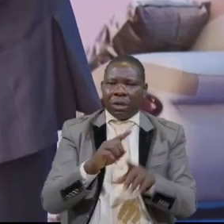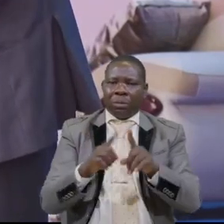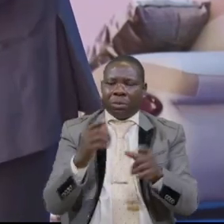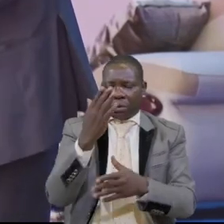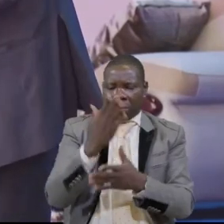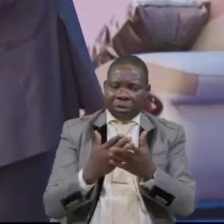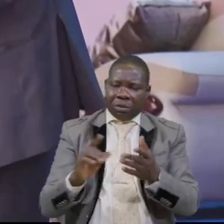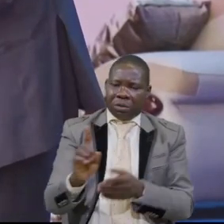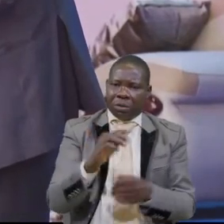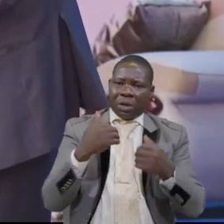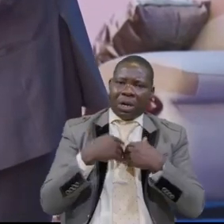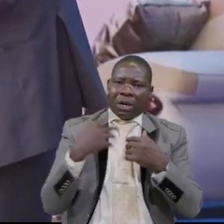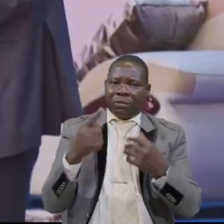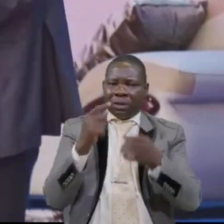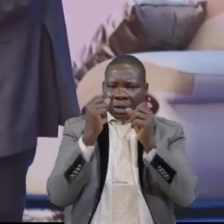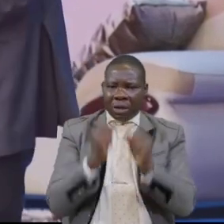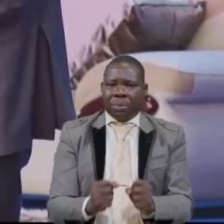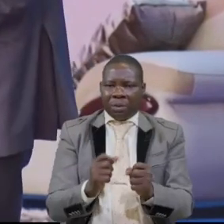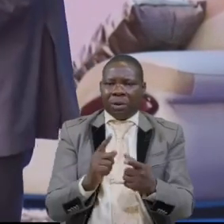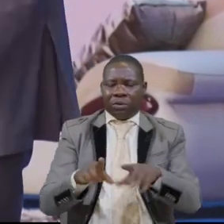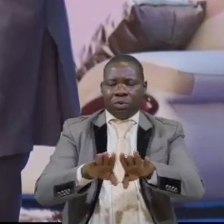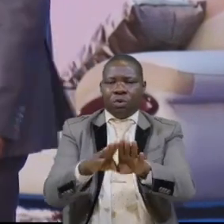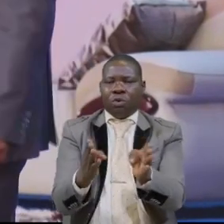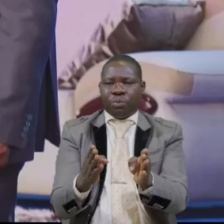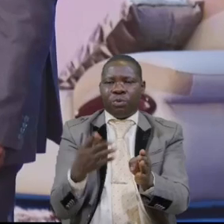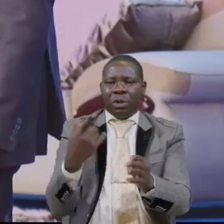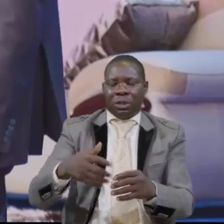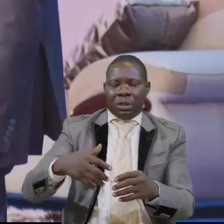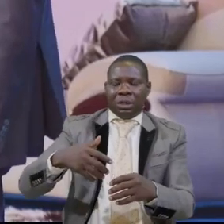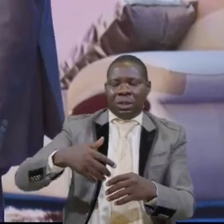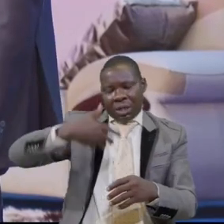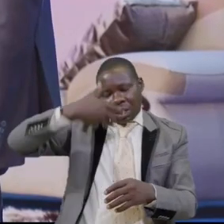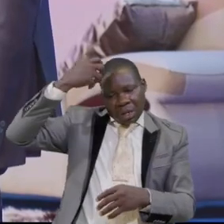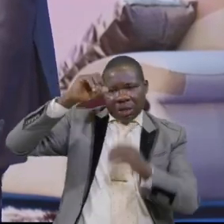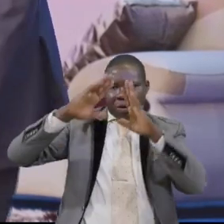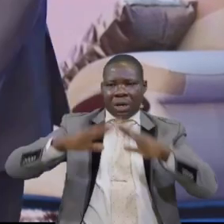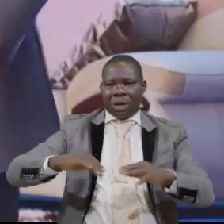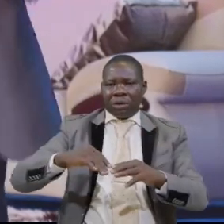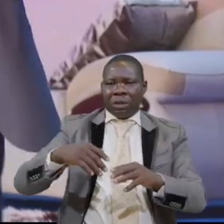Quelqu'un a la puissance d'ouvrir la fosse aux lions.